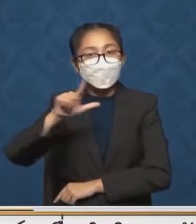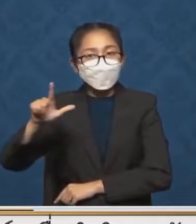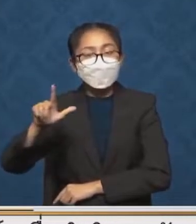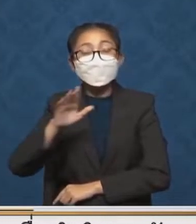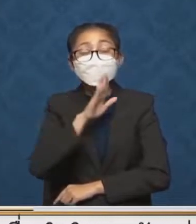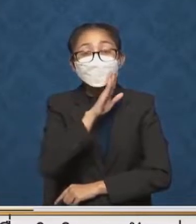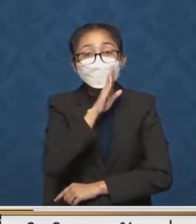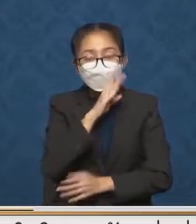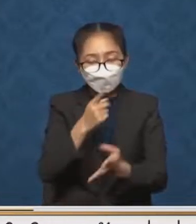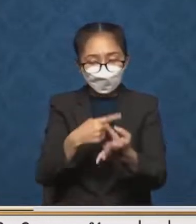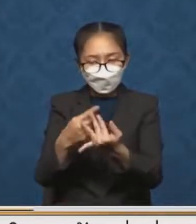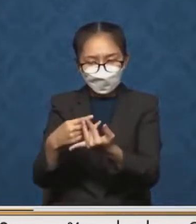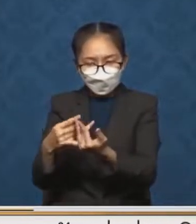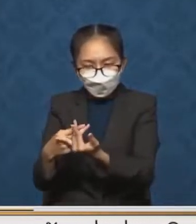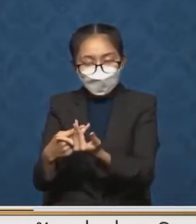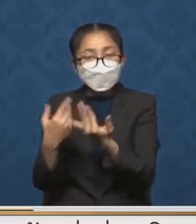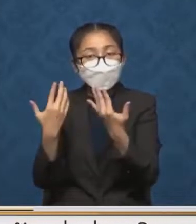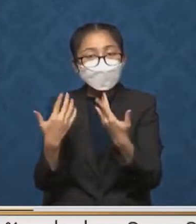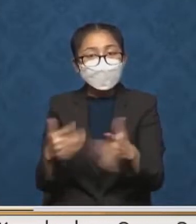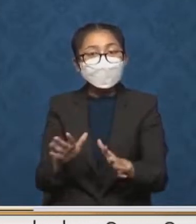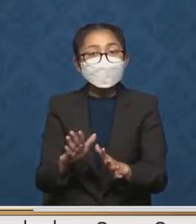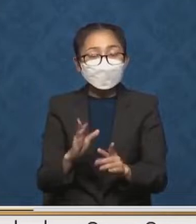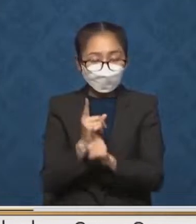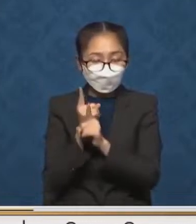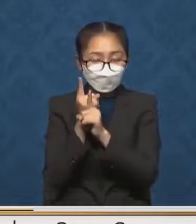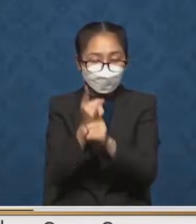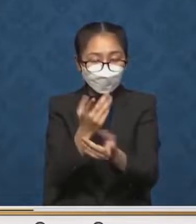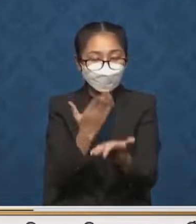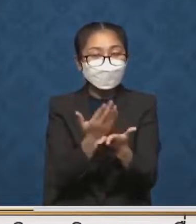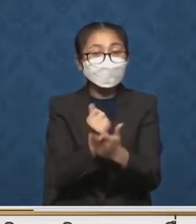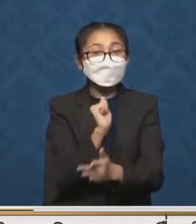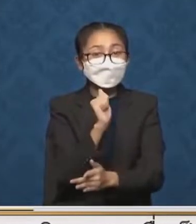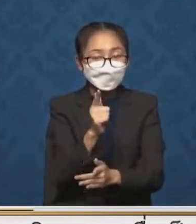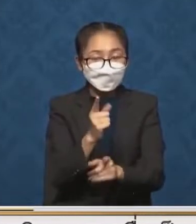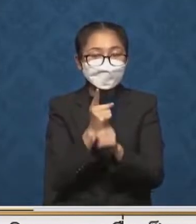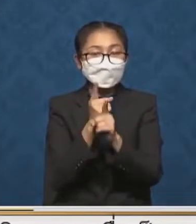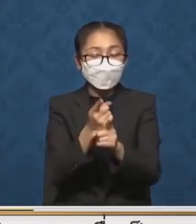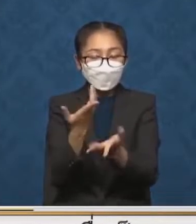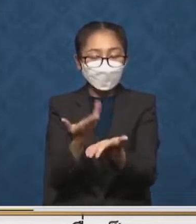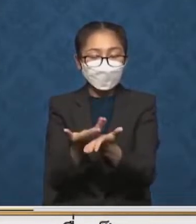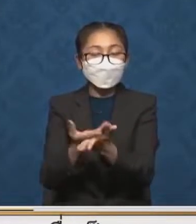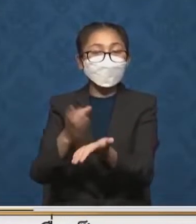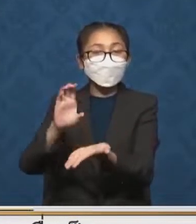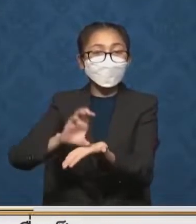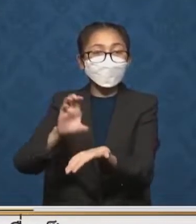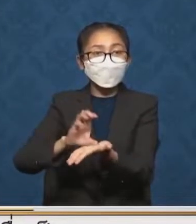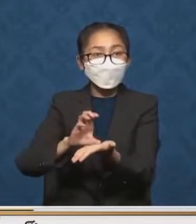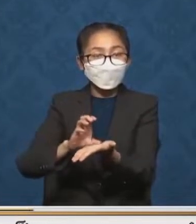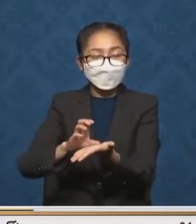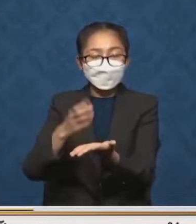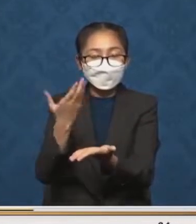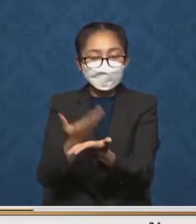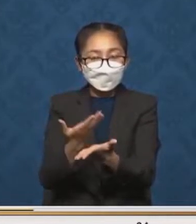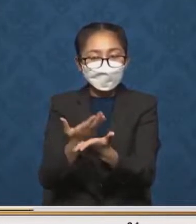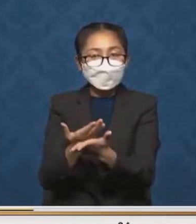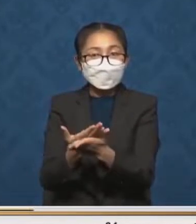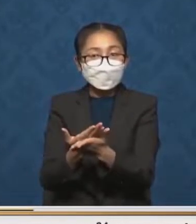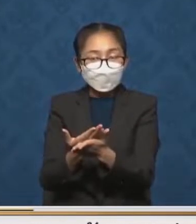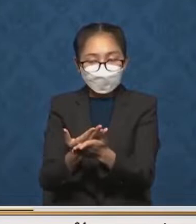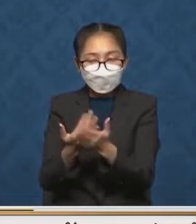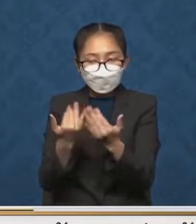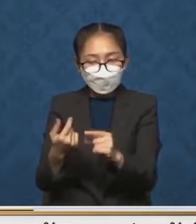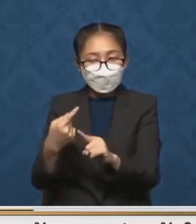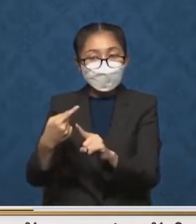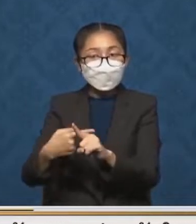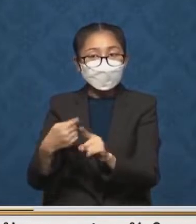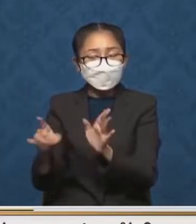หากเราคำนนกัอย่างตรไปตรงมาด้วยอ้างอิงคาใช้จ่ายรายการนี้ตามเอกสารงบประมาณรวมกัคาใช้จ่ายไตรมาสสทายโดยประมาณ